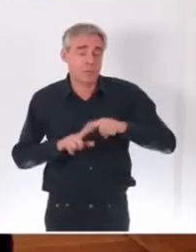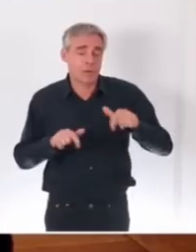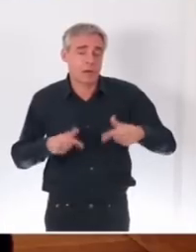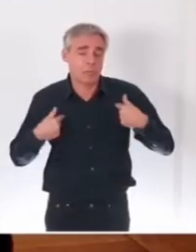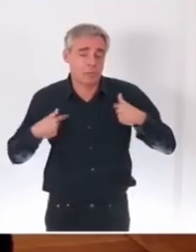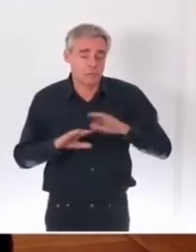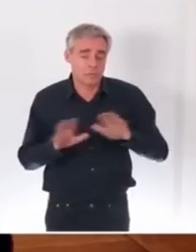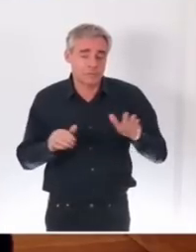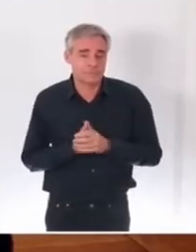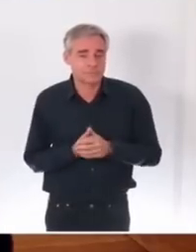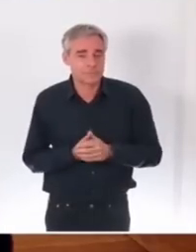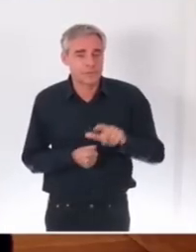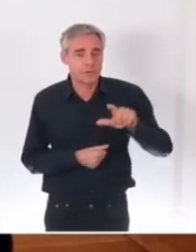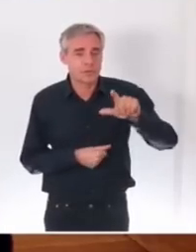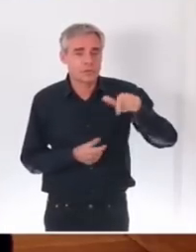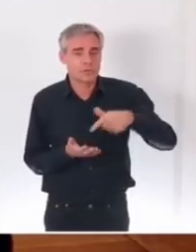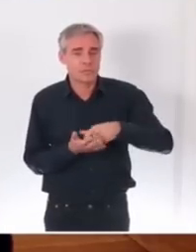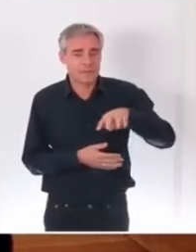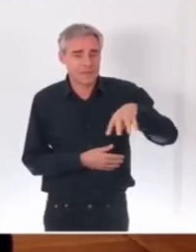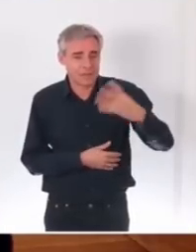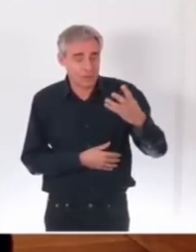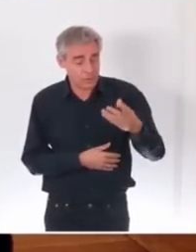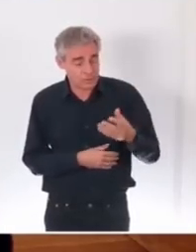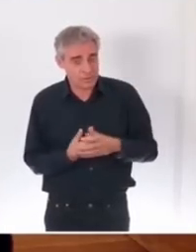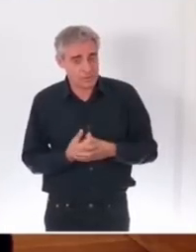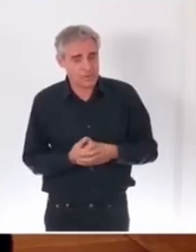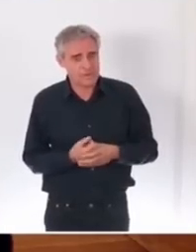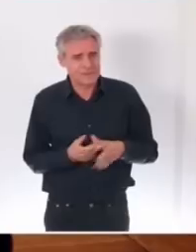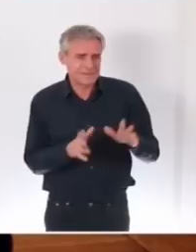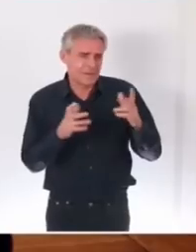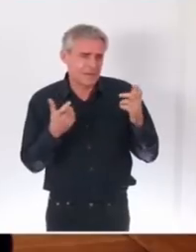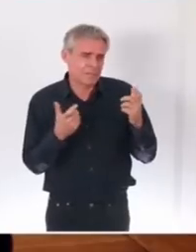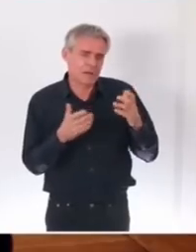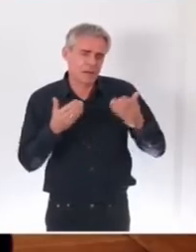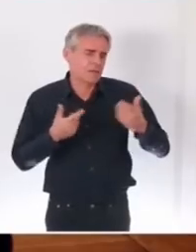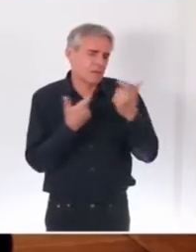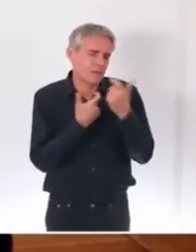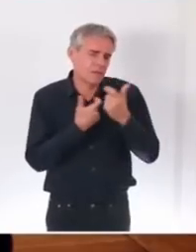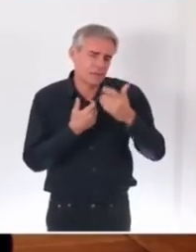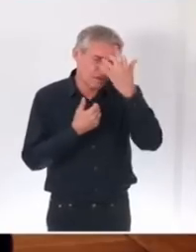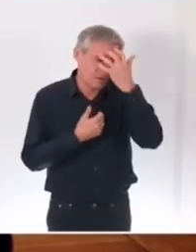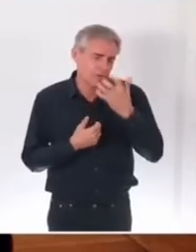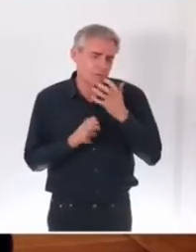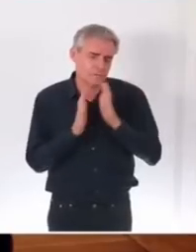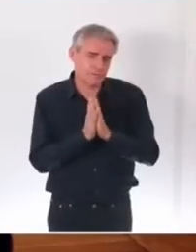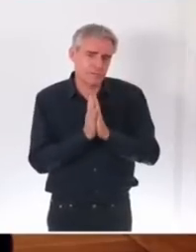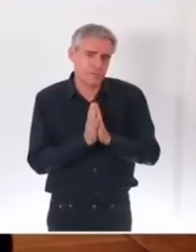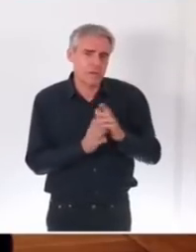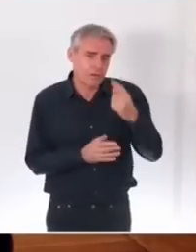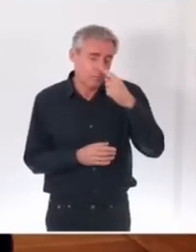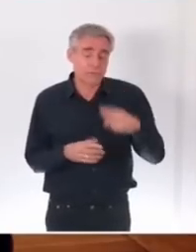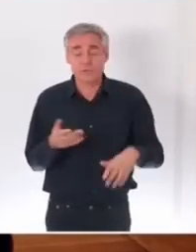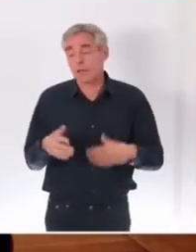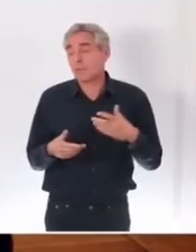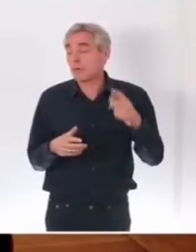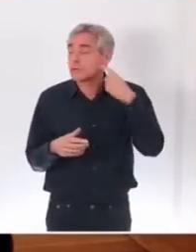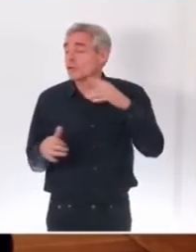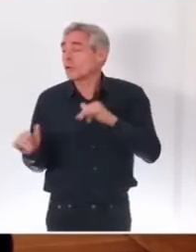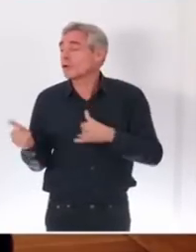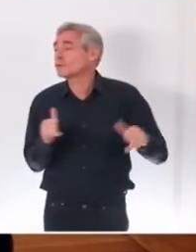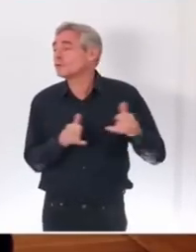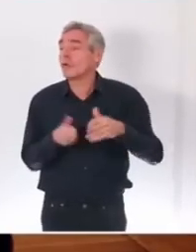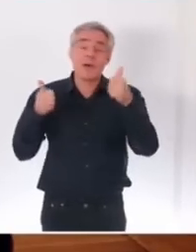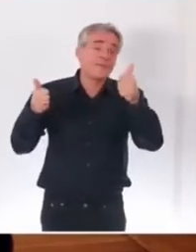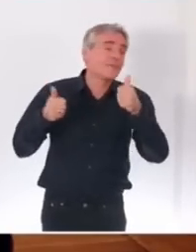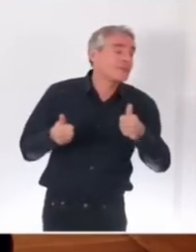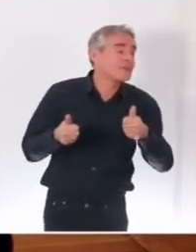2013, mais en 2014, quand... Non, mais arrêtez de vous marrer là-dessus, c'est sérieux. Je sais bien que vous prenez ça comme un jeu, un coup c'est des affiches, un